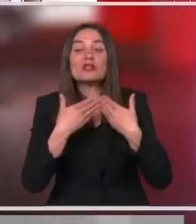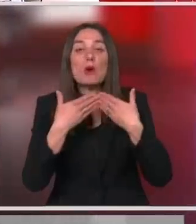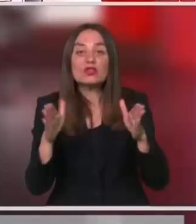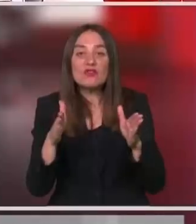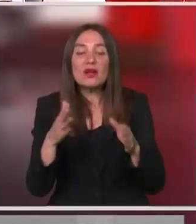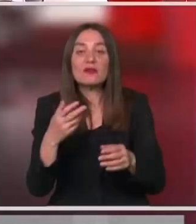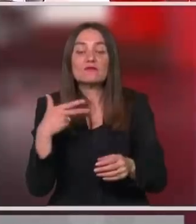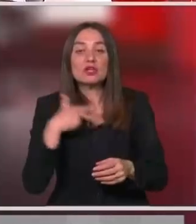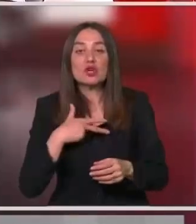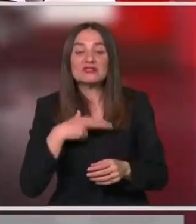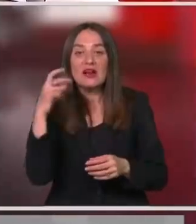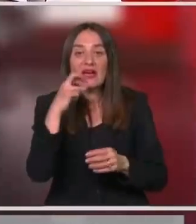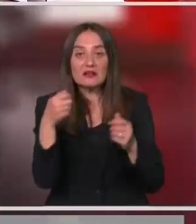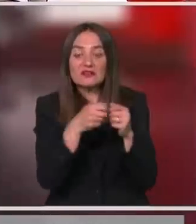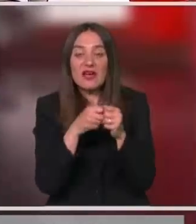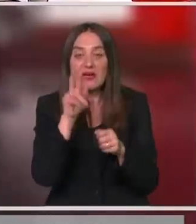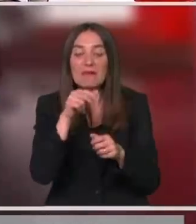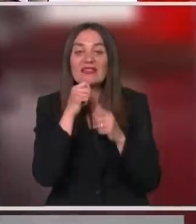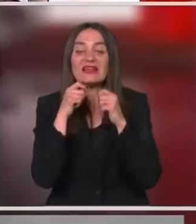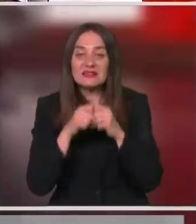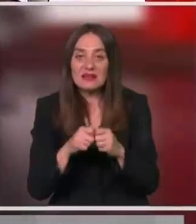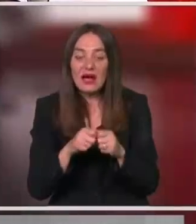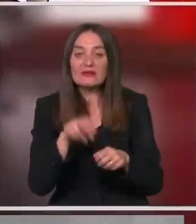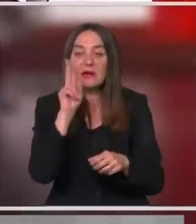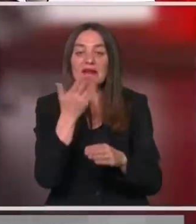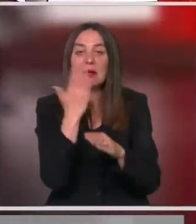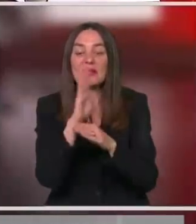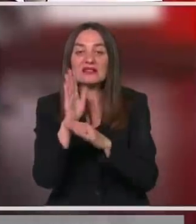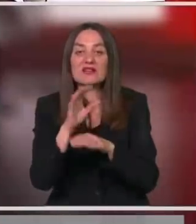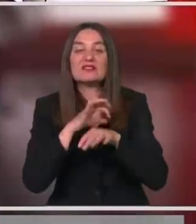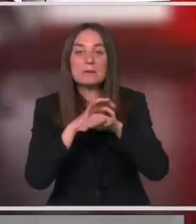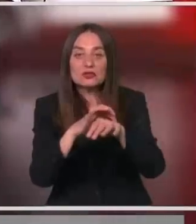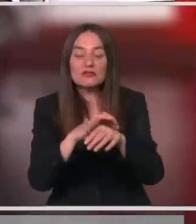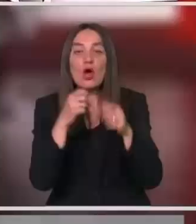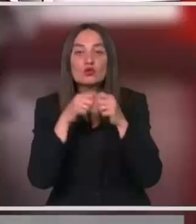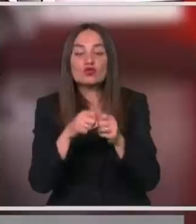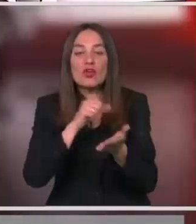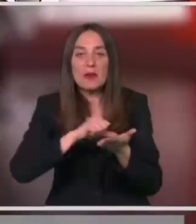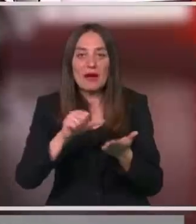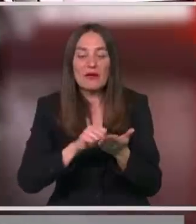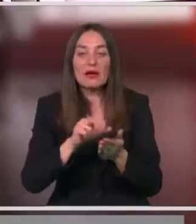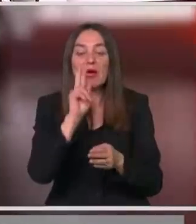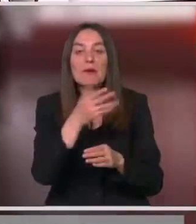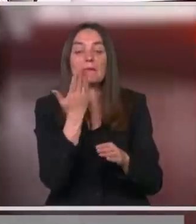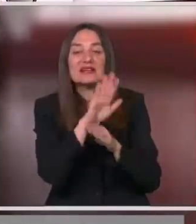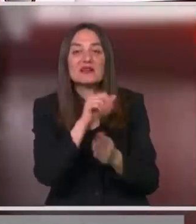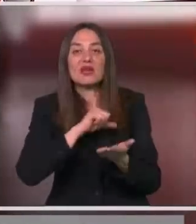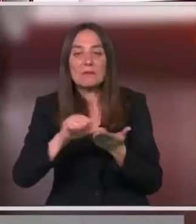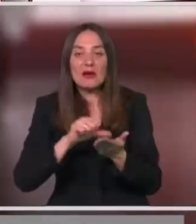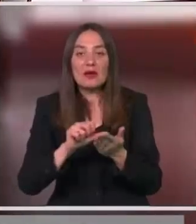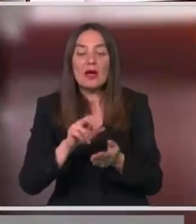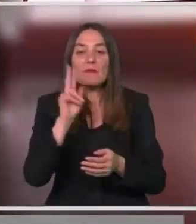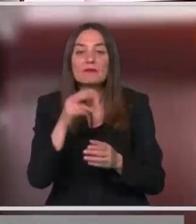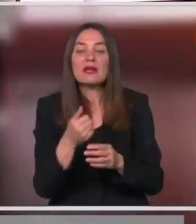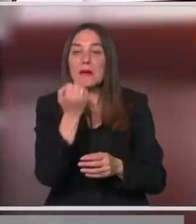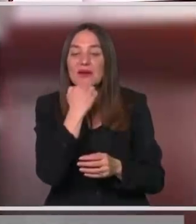Dakle, socijalno-ekonomski savjet, imate i sindikate, imate i predstavnike poslodavaca. Udruženje banaka, imate predstavnike banaka. Imate